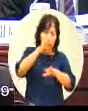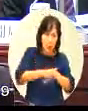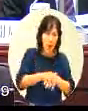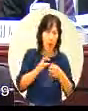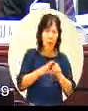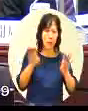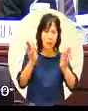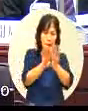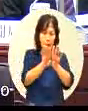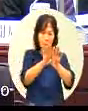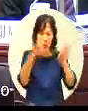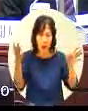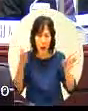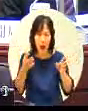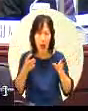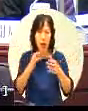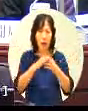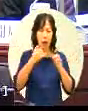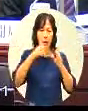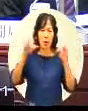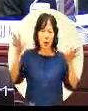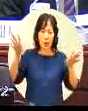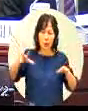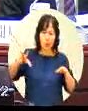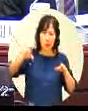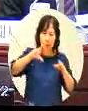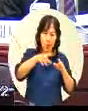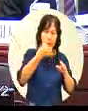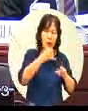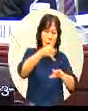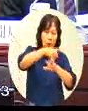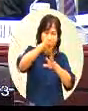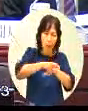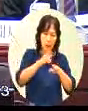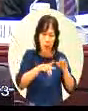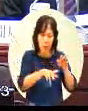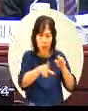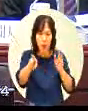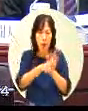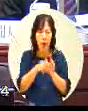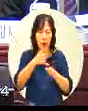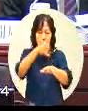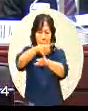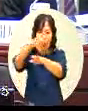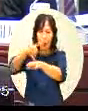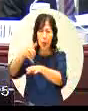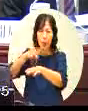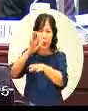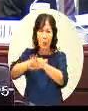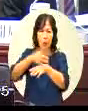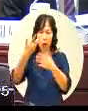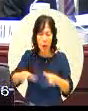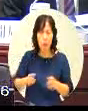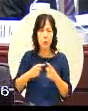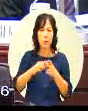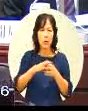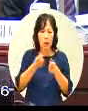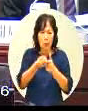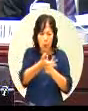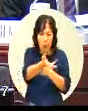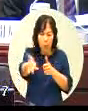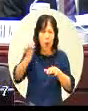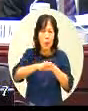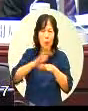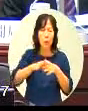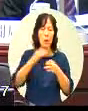，关不好门，又造出不知道要再订多少啦。所以我是认为如果透过今天电影